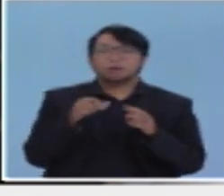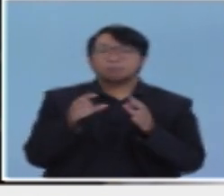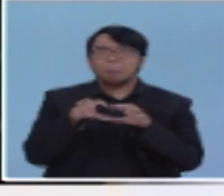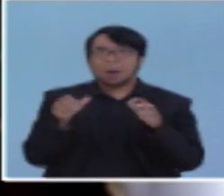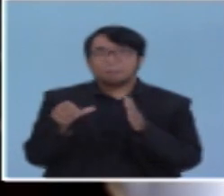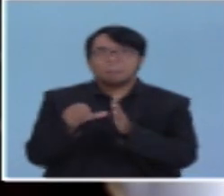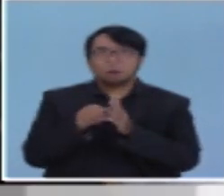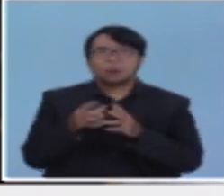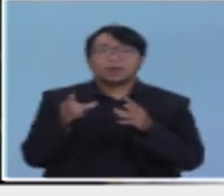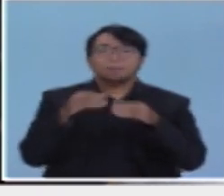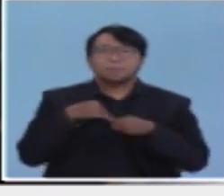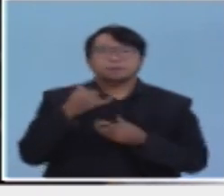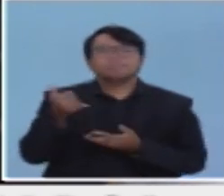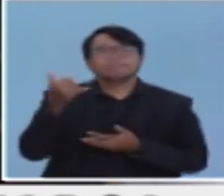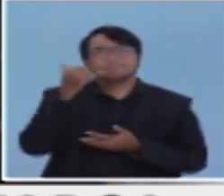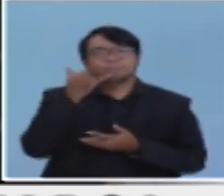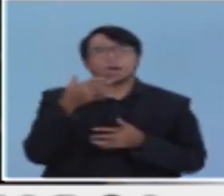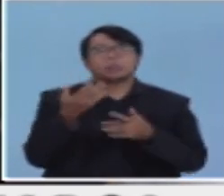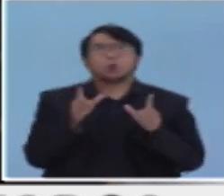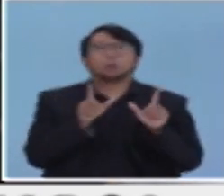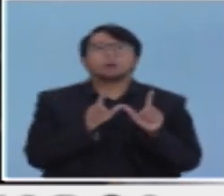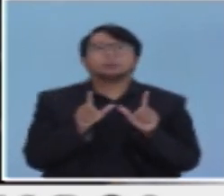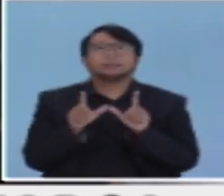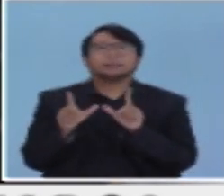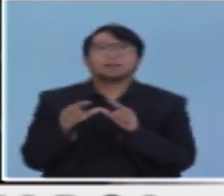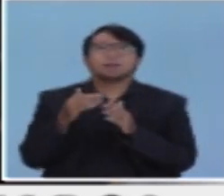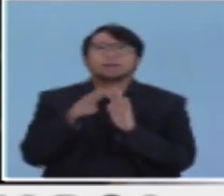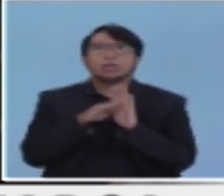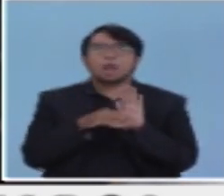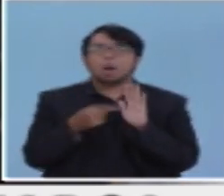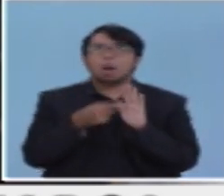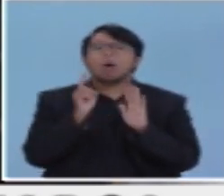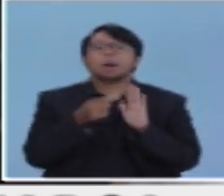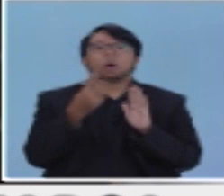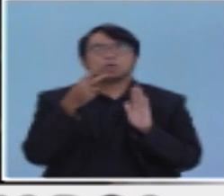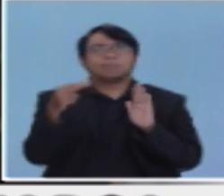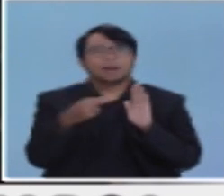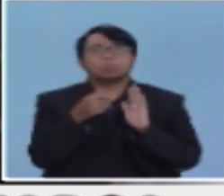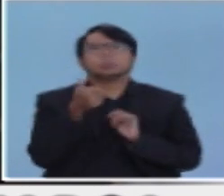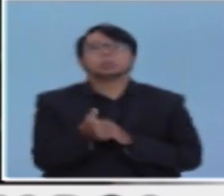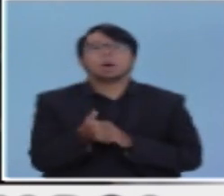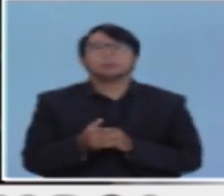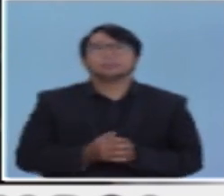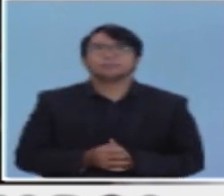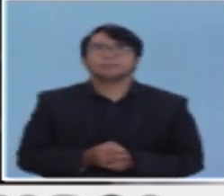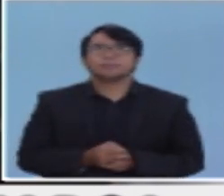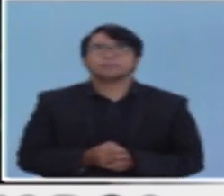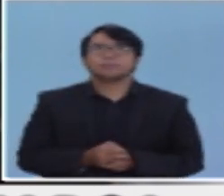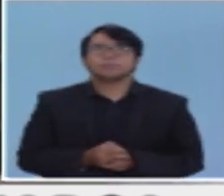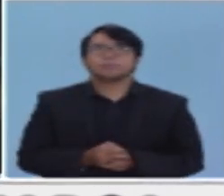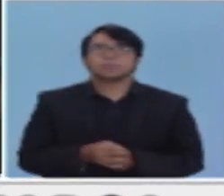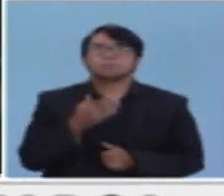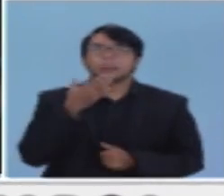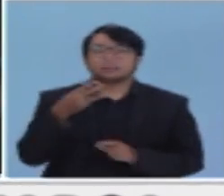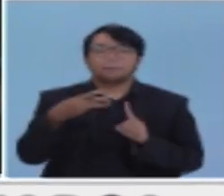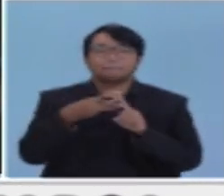bisa cek dengan data yang kita punya dan bisa melaporkan ke jalur aduan sehingga bisa kita telusuri. Baik, terima kasih Pak